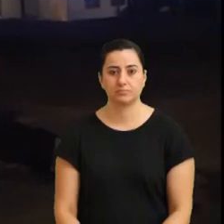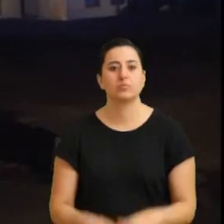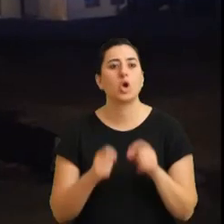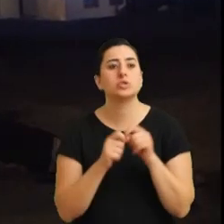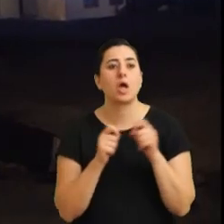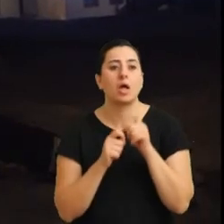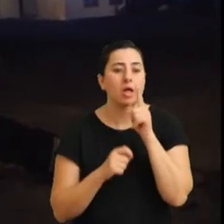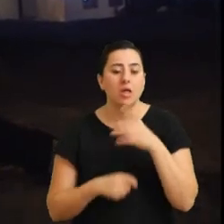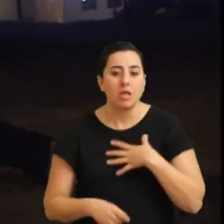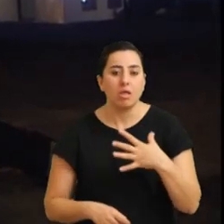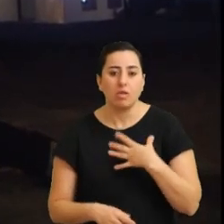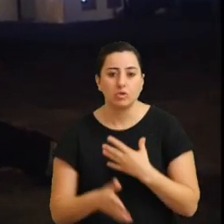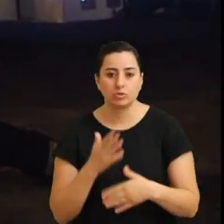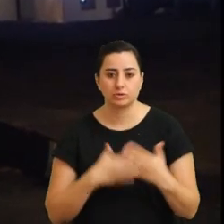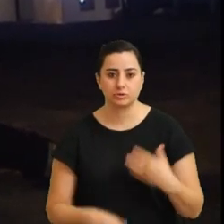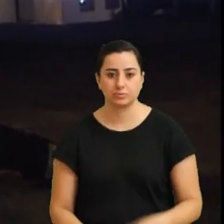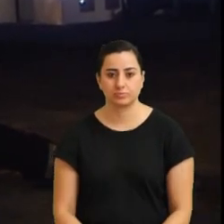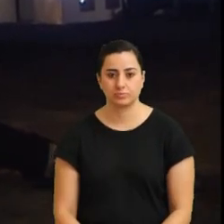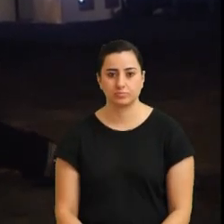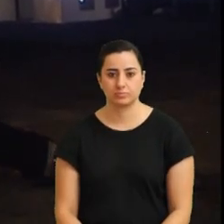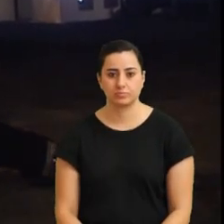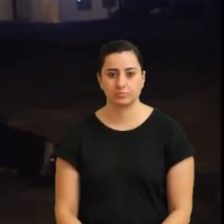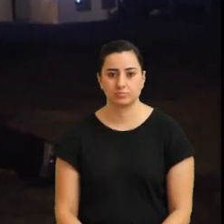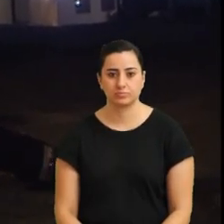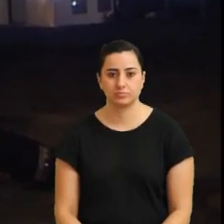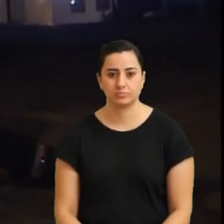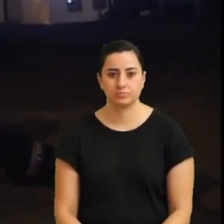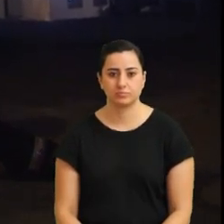Boza! Kaldırıma çökmüş.